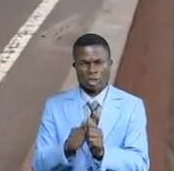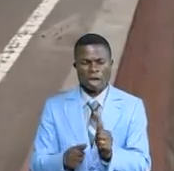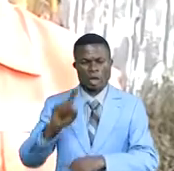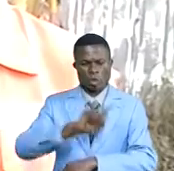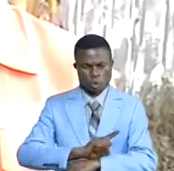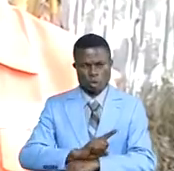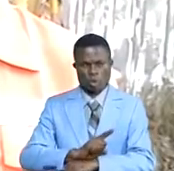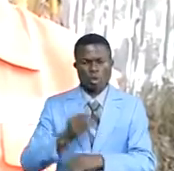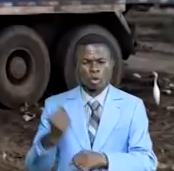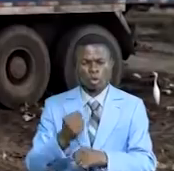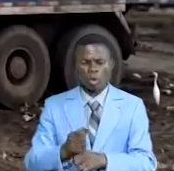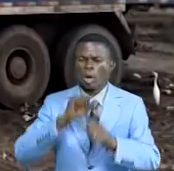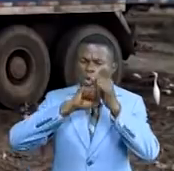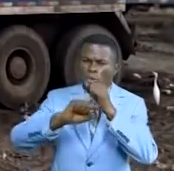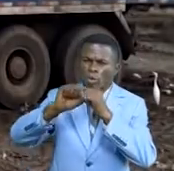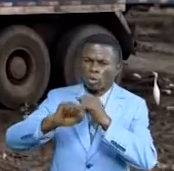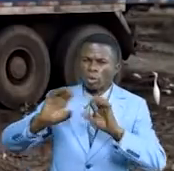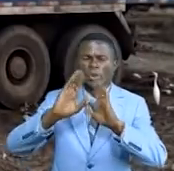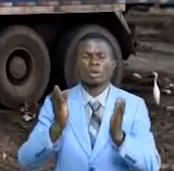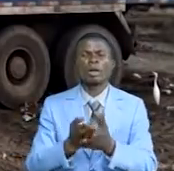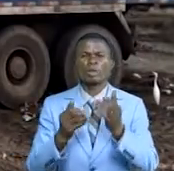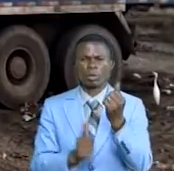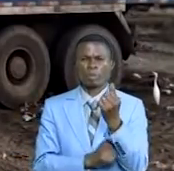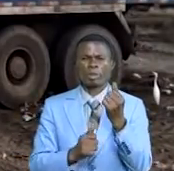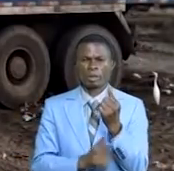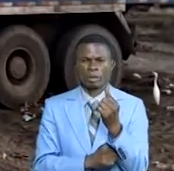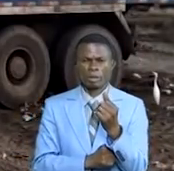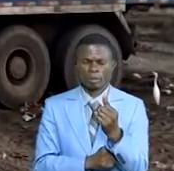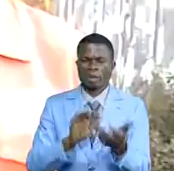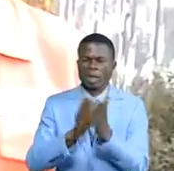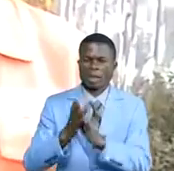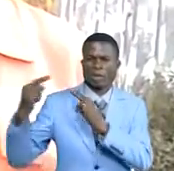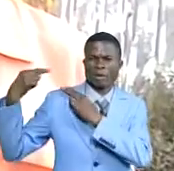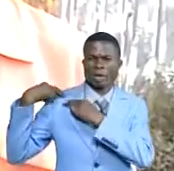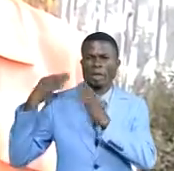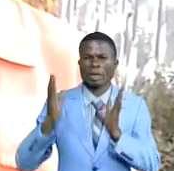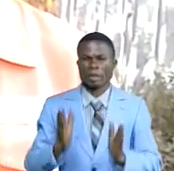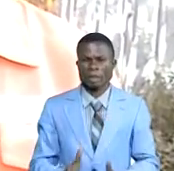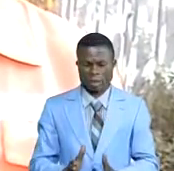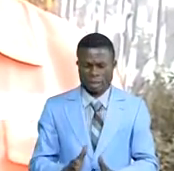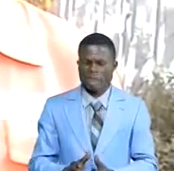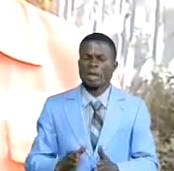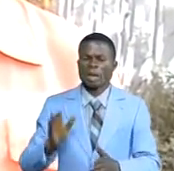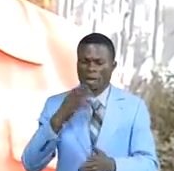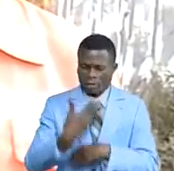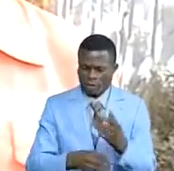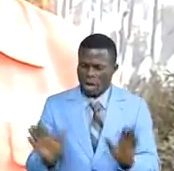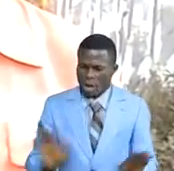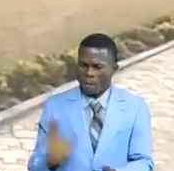préoccupons de sensibiliser notre population à pouvoir s'approprier de la propriété de cette